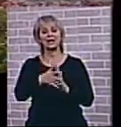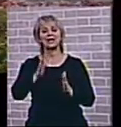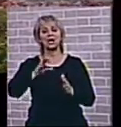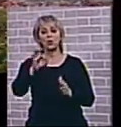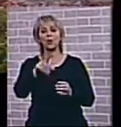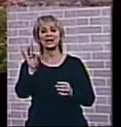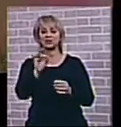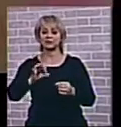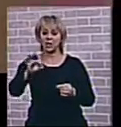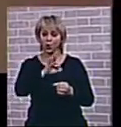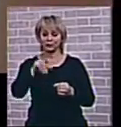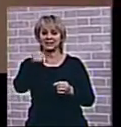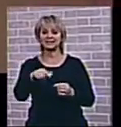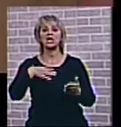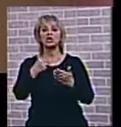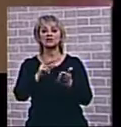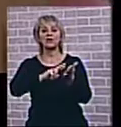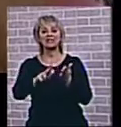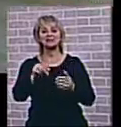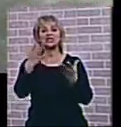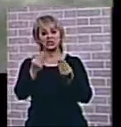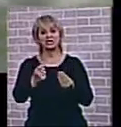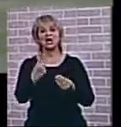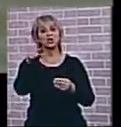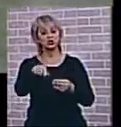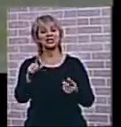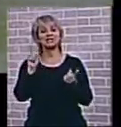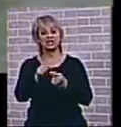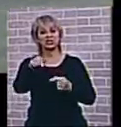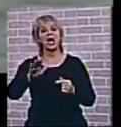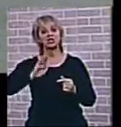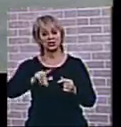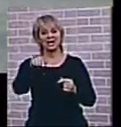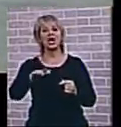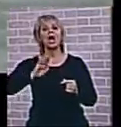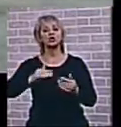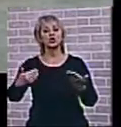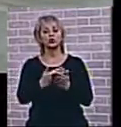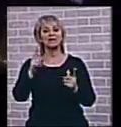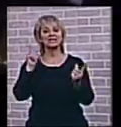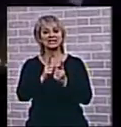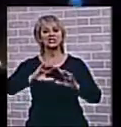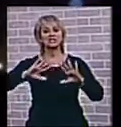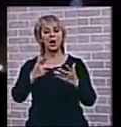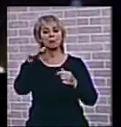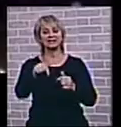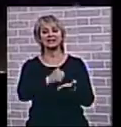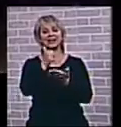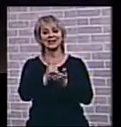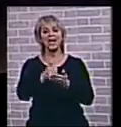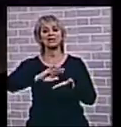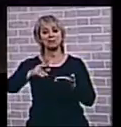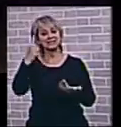о нас, о Ростовской области. Свой 80-й день рождения она встречает в ожидании. В ожидании новых встреч и событий. Главное,